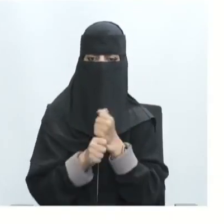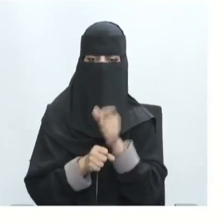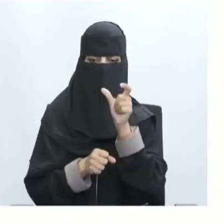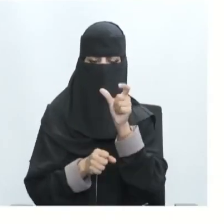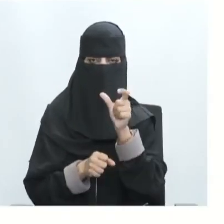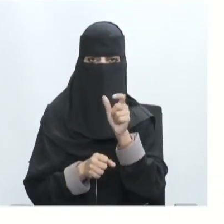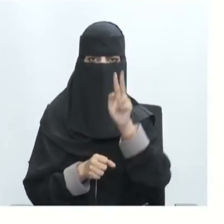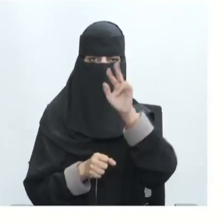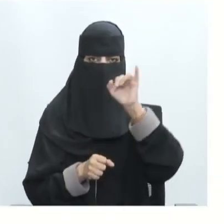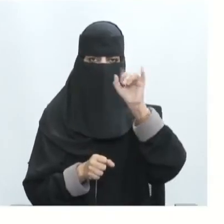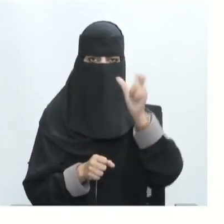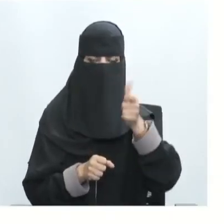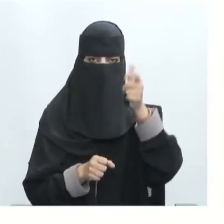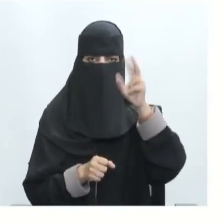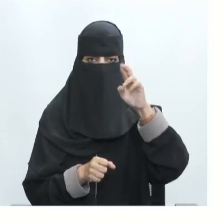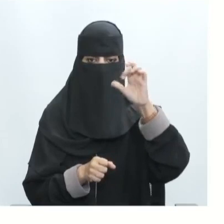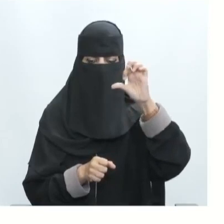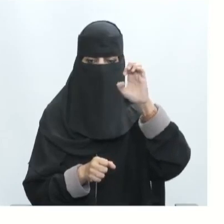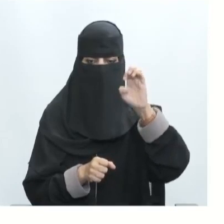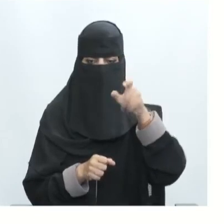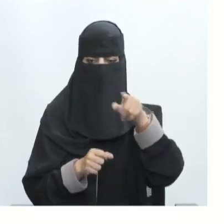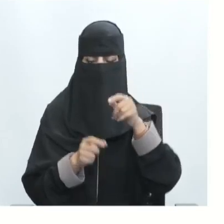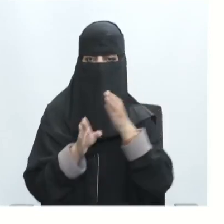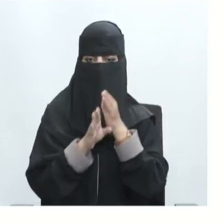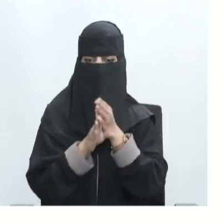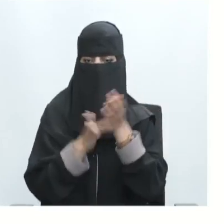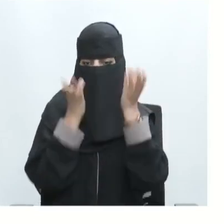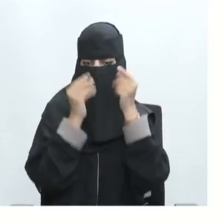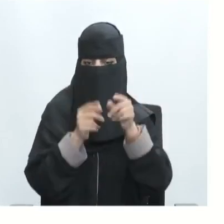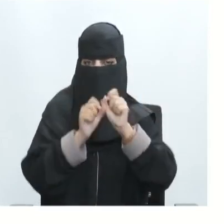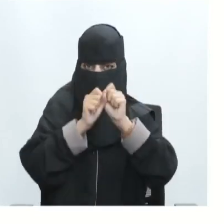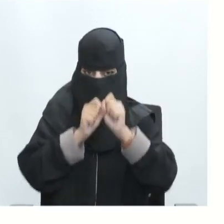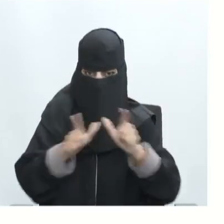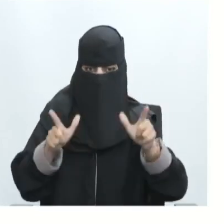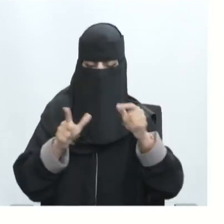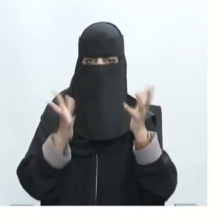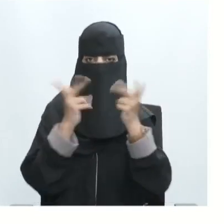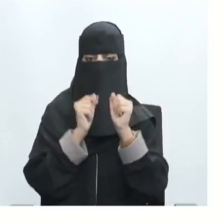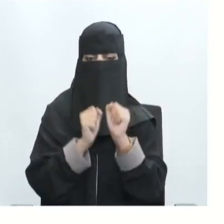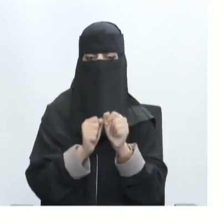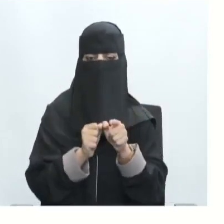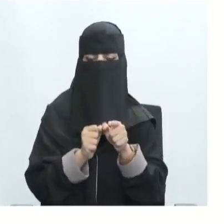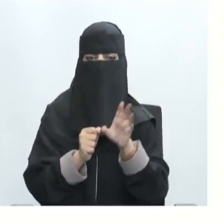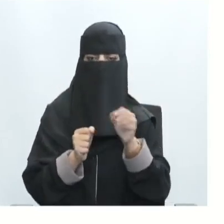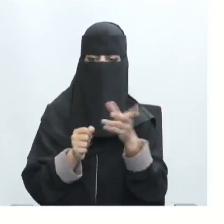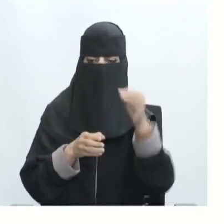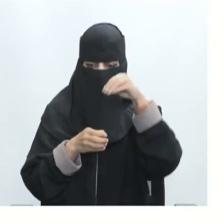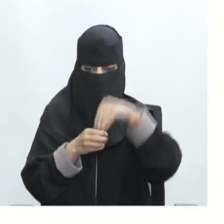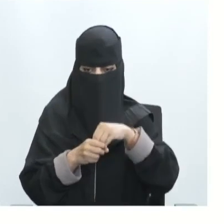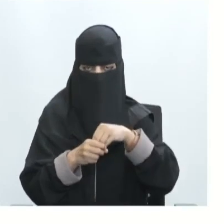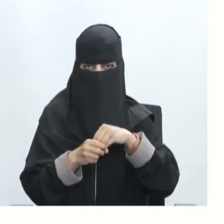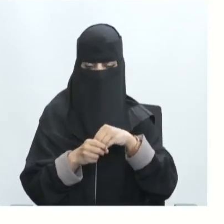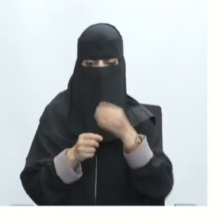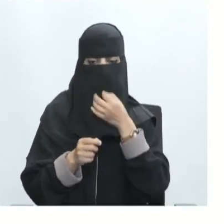كلمه النموذج في مجال علمي مخصوص هو المنطق او الرياضيات وقد تجلى في